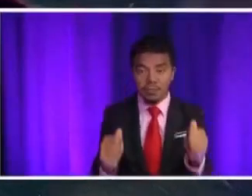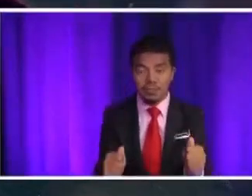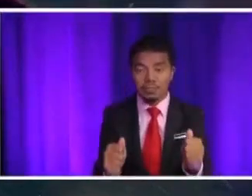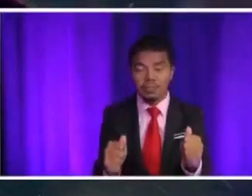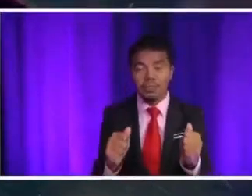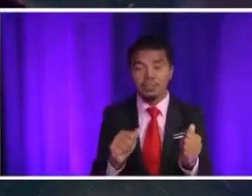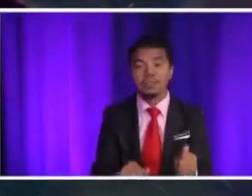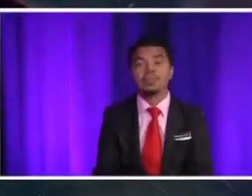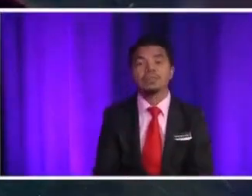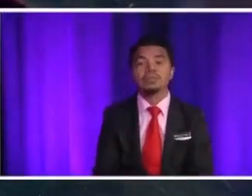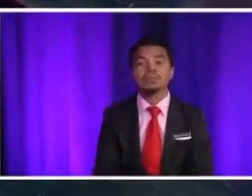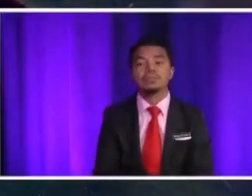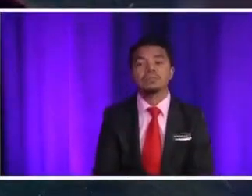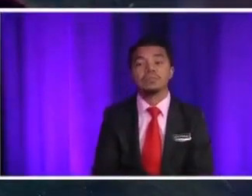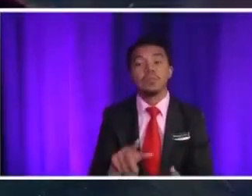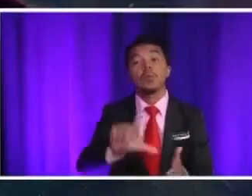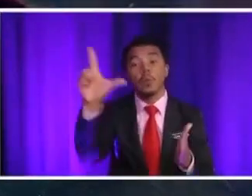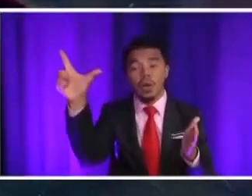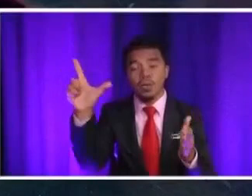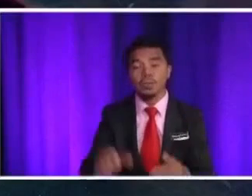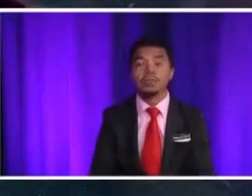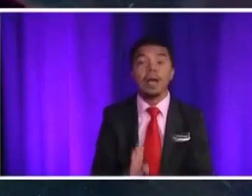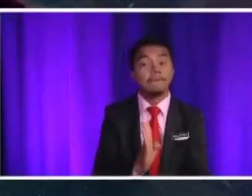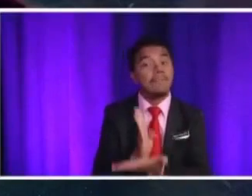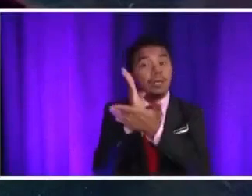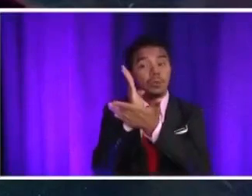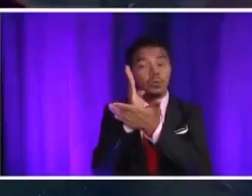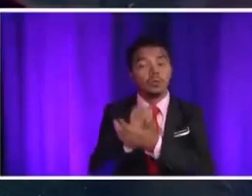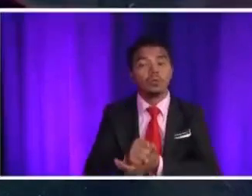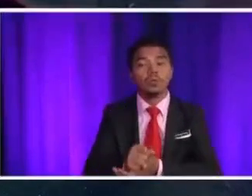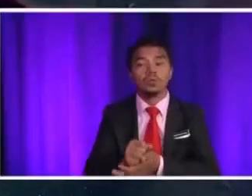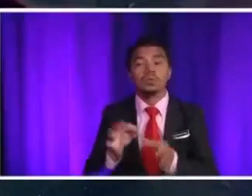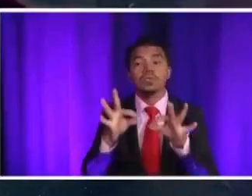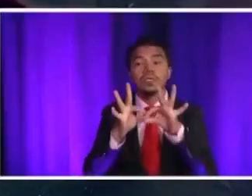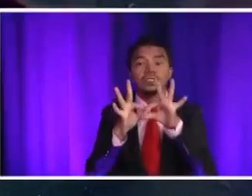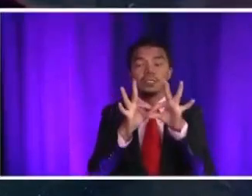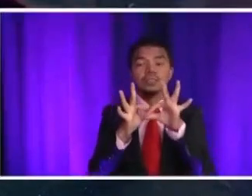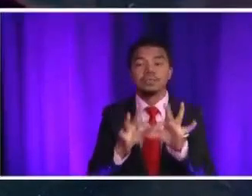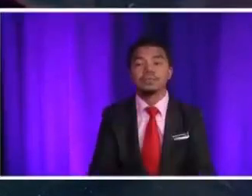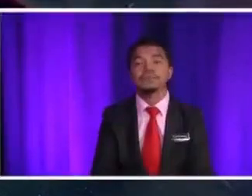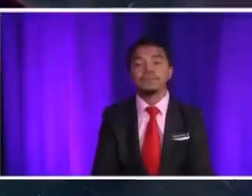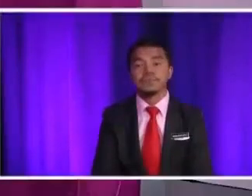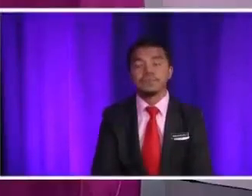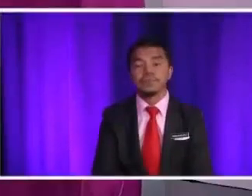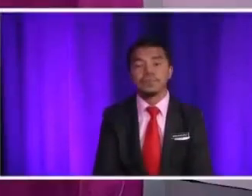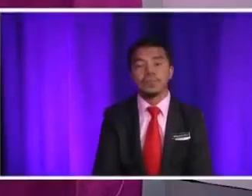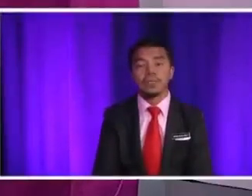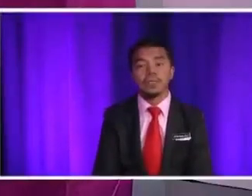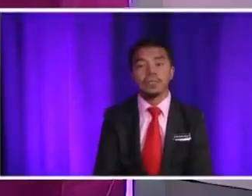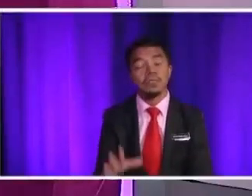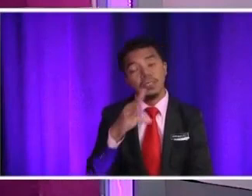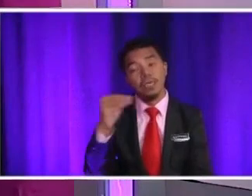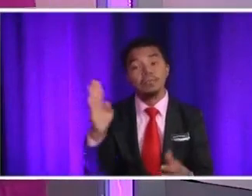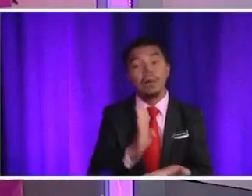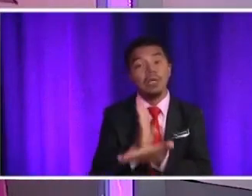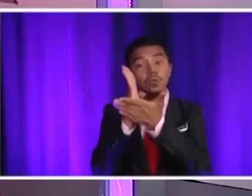menjayakan perniagaan mereka. Jadi ini adalah contoh-contoh agensi yang ada bagi membantu usahawan.